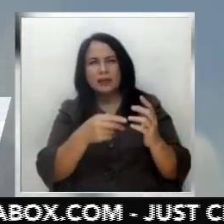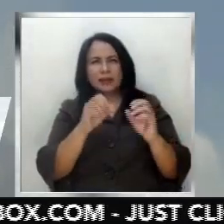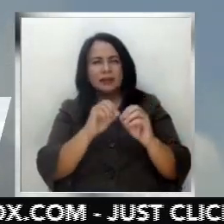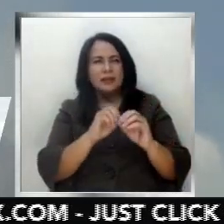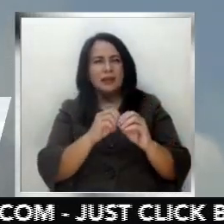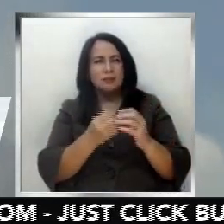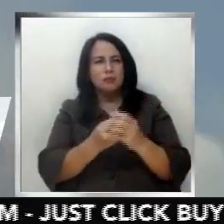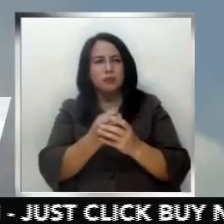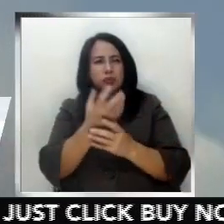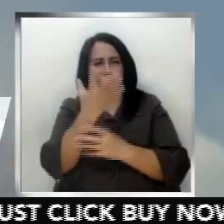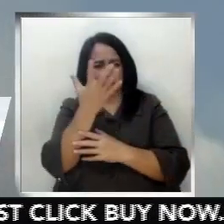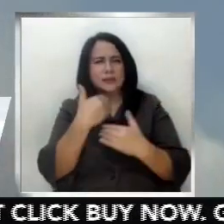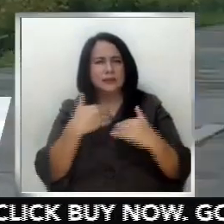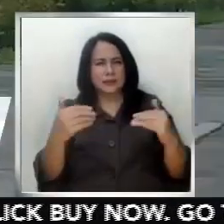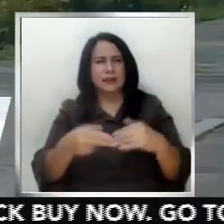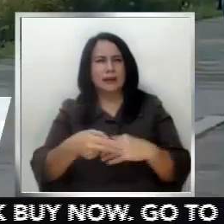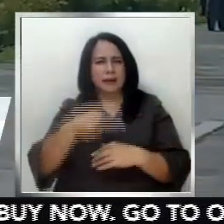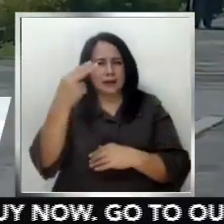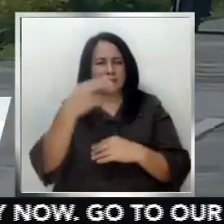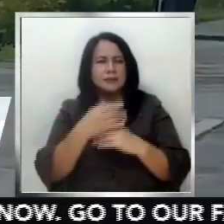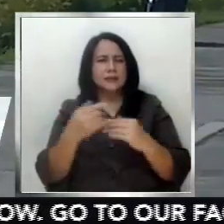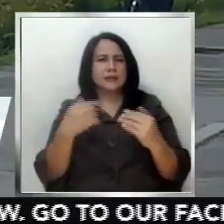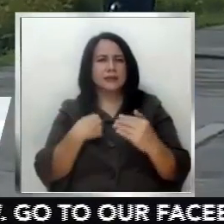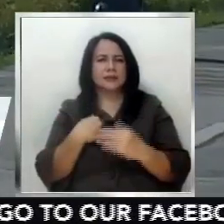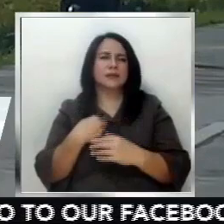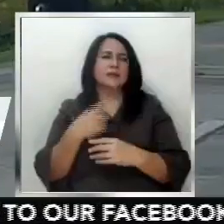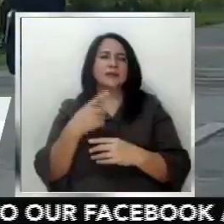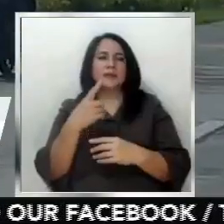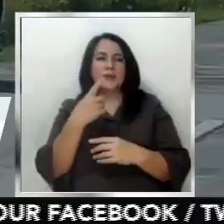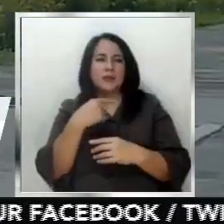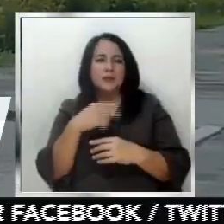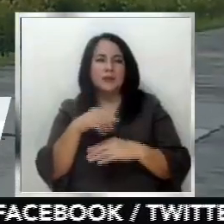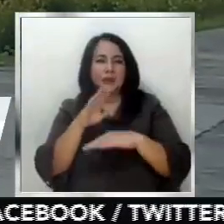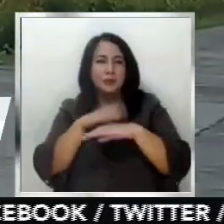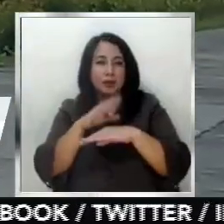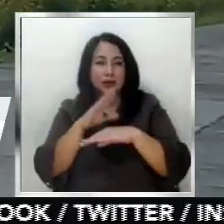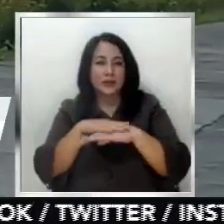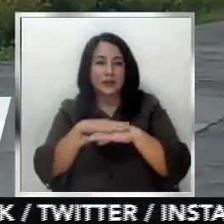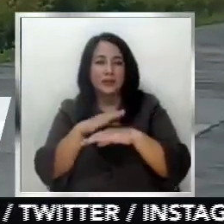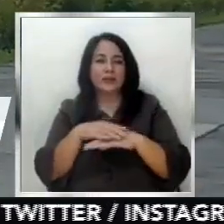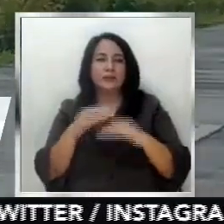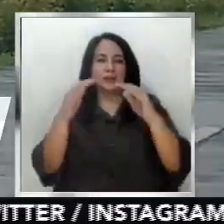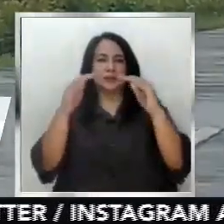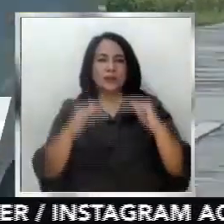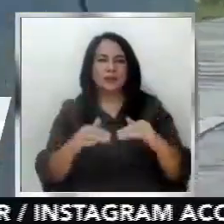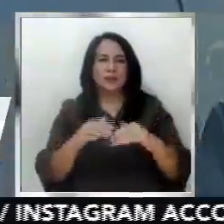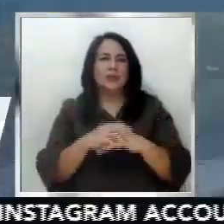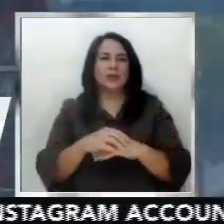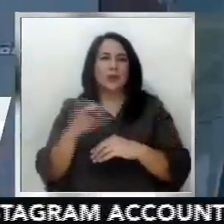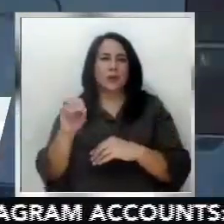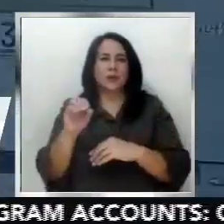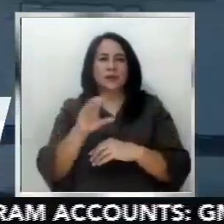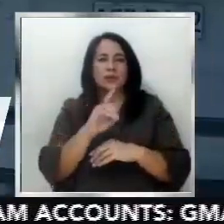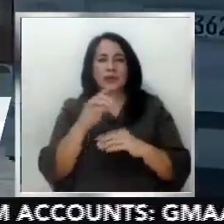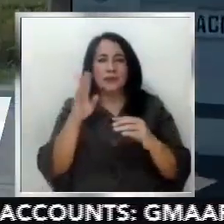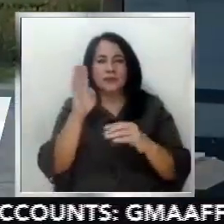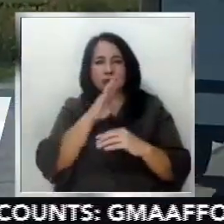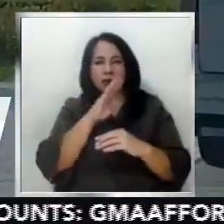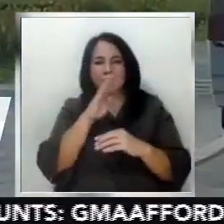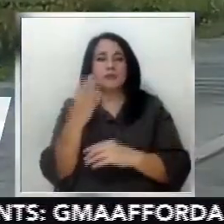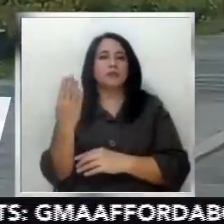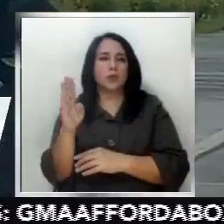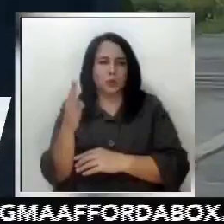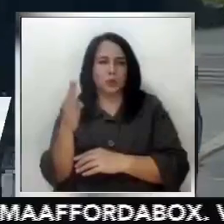sulfur dioxide mula naman sa Red Alert ibinaba na rin ang office of civil defense Bicol Sa blue alert